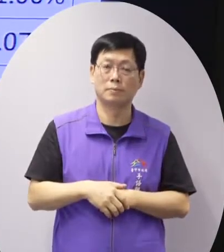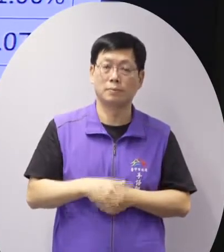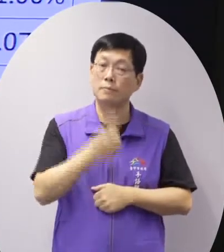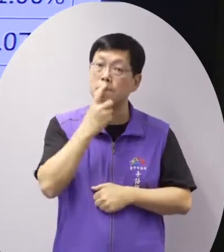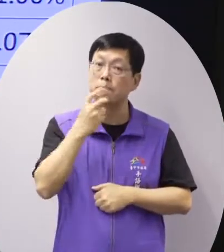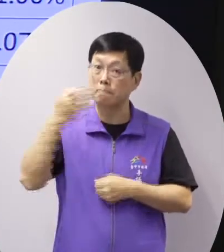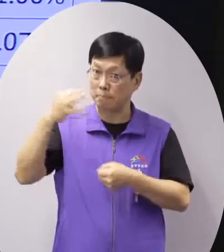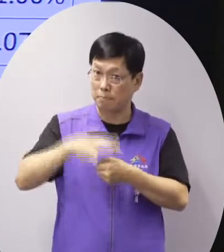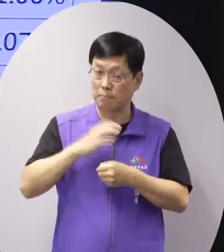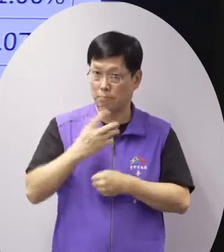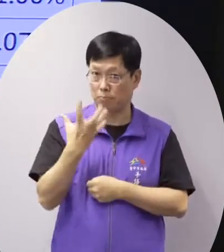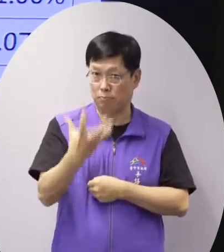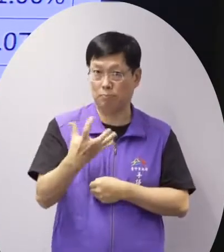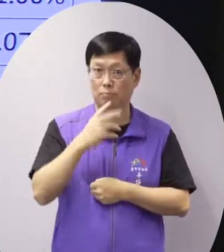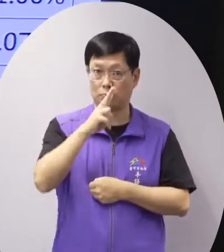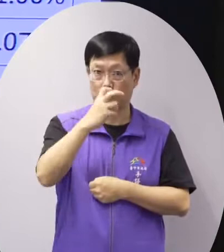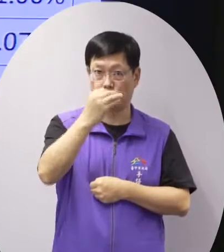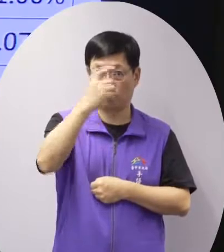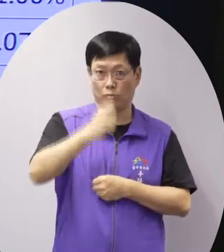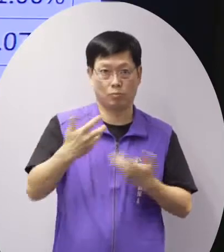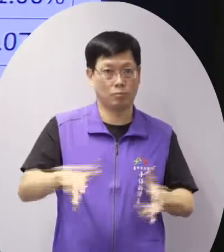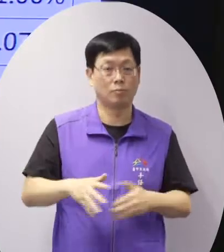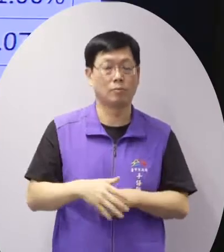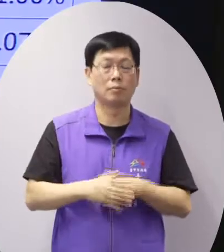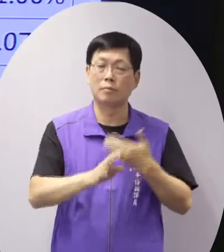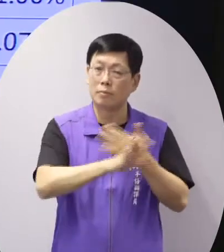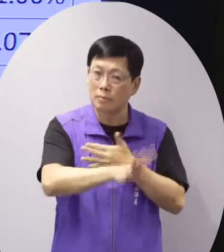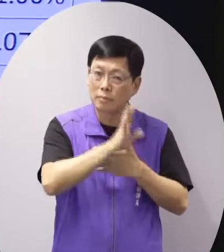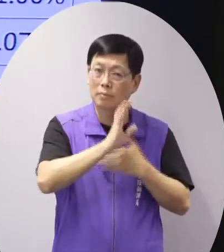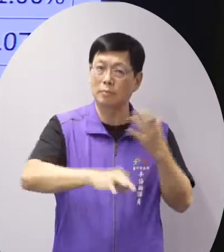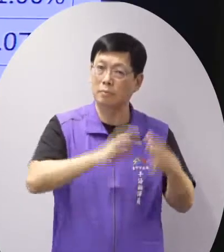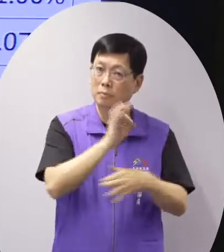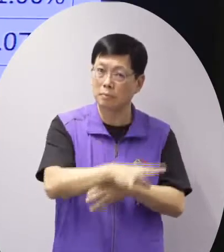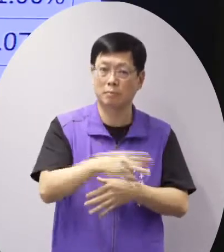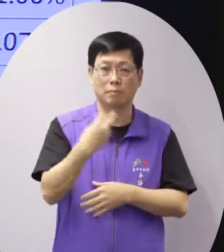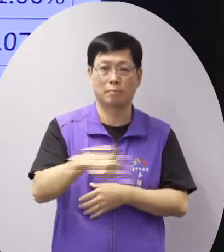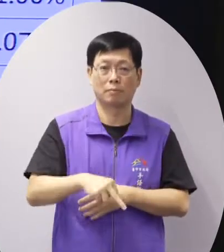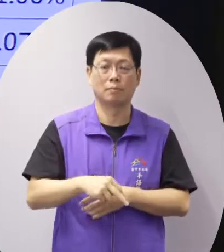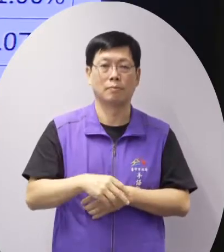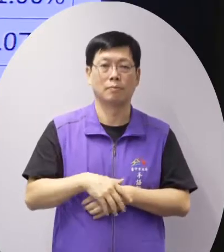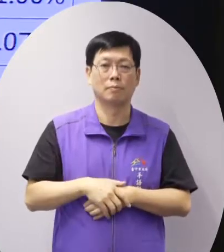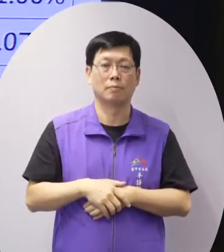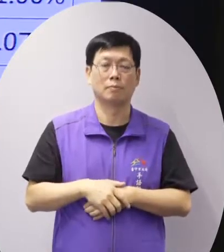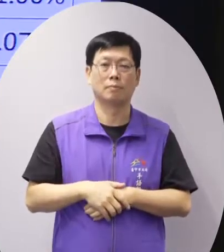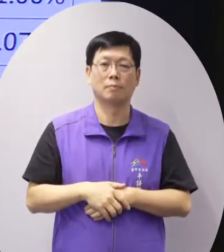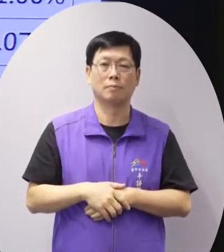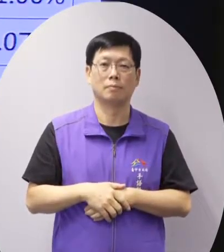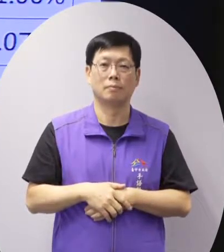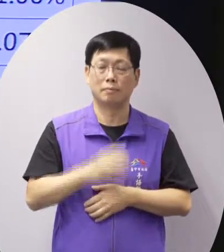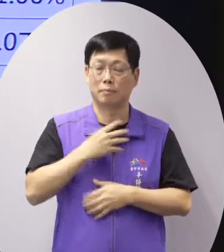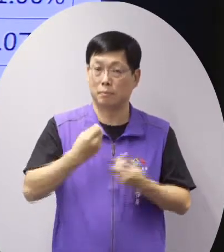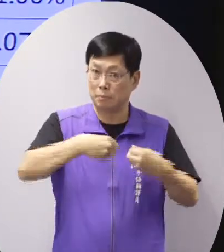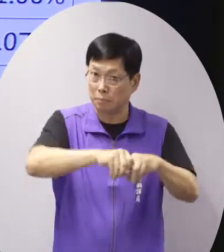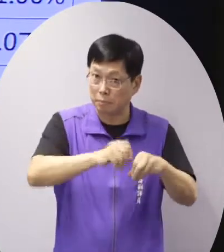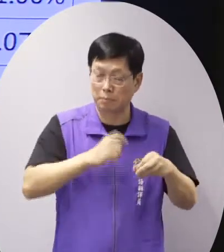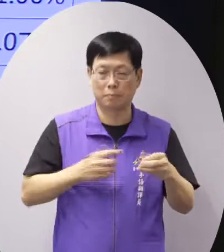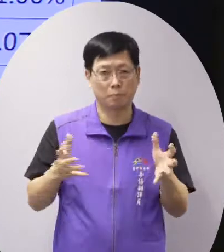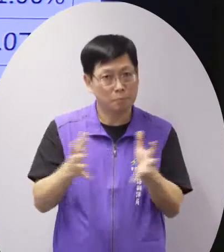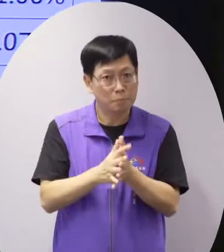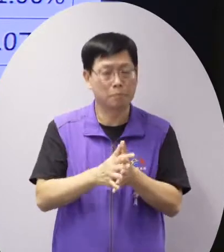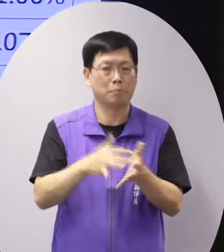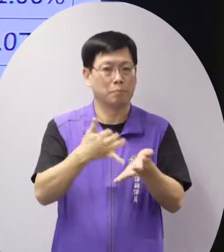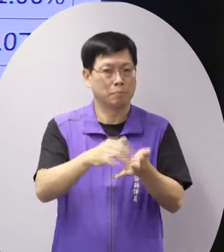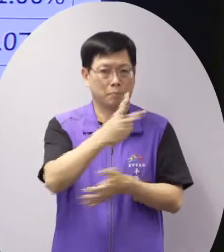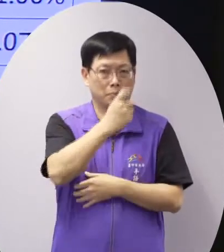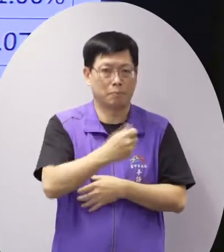中央的补助是占最大宗，有29亿多。那其他捐献收入跟还有赠与收入的话，加起来的话